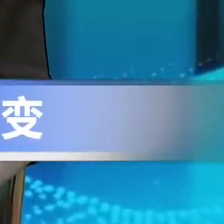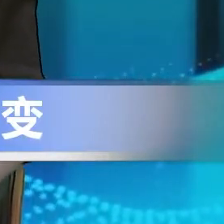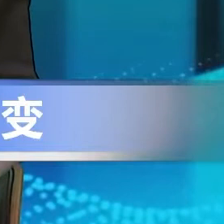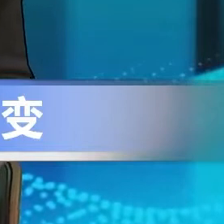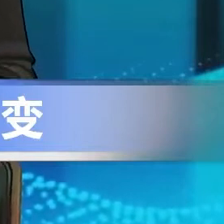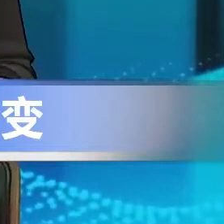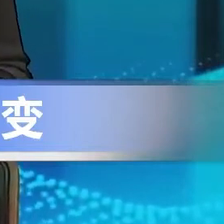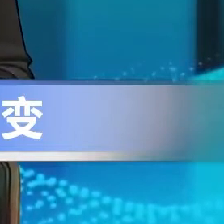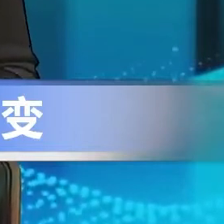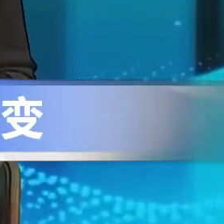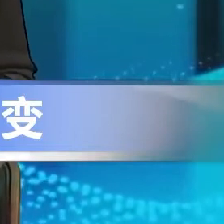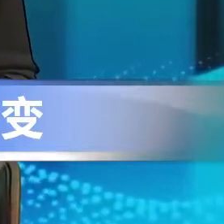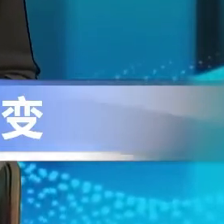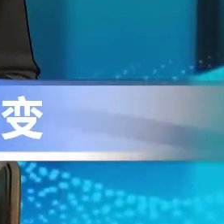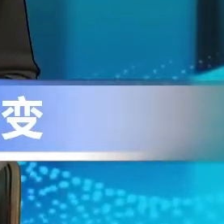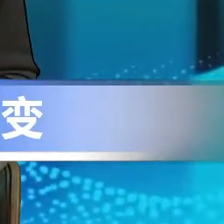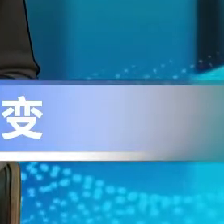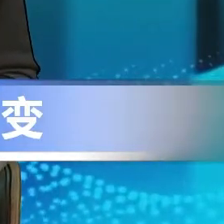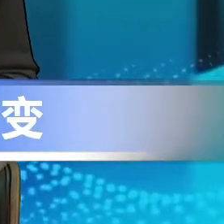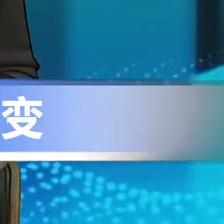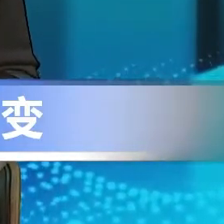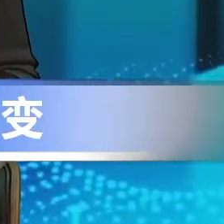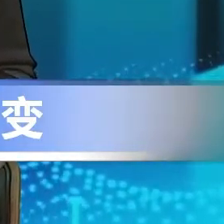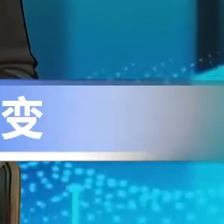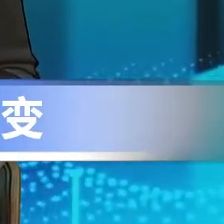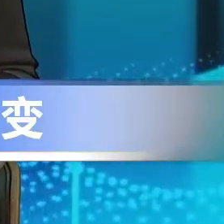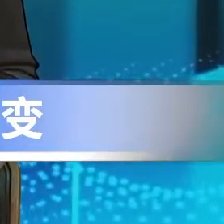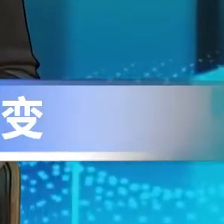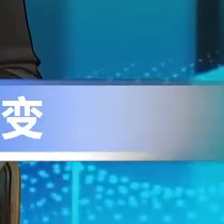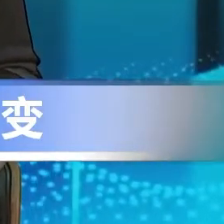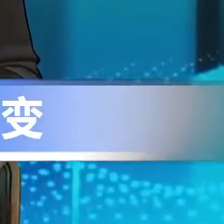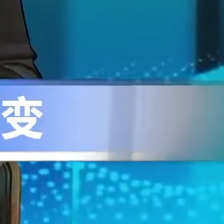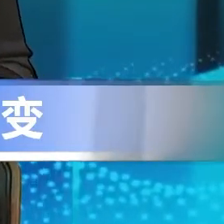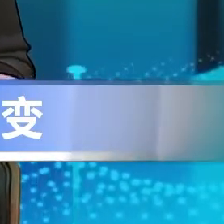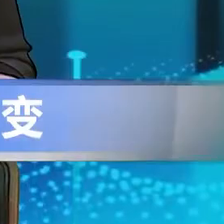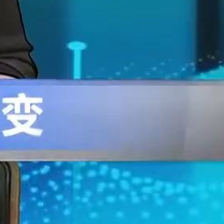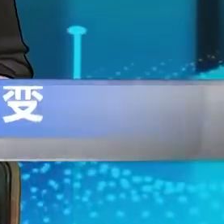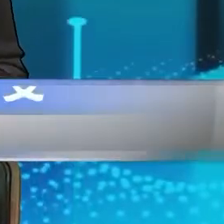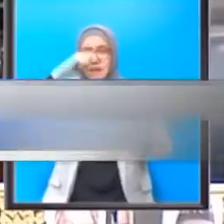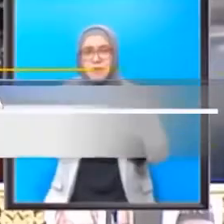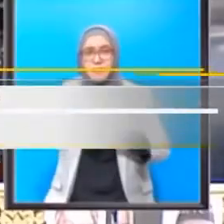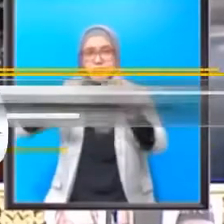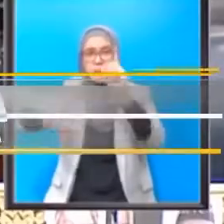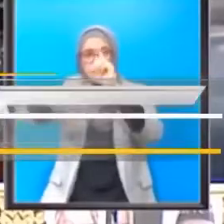疫苗产量，而我国明年第一季度应该得到的疫苗将不受影响。